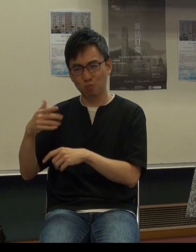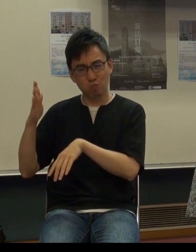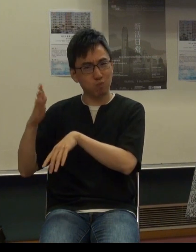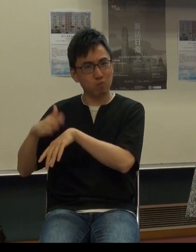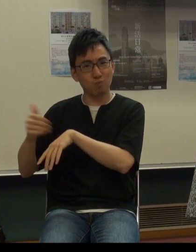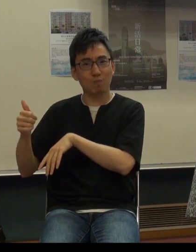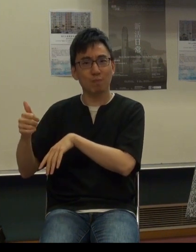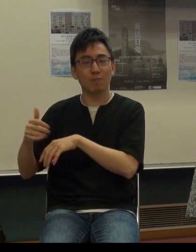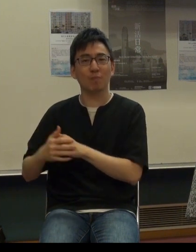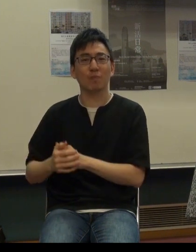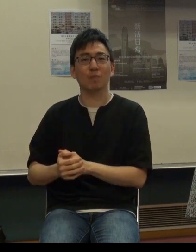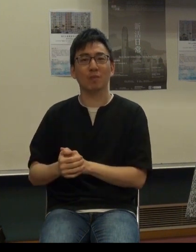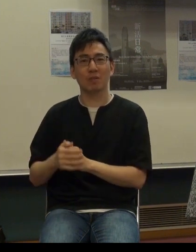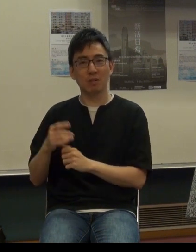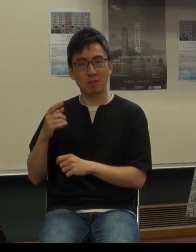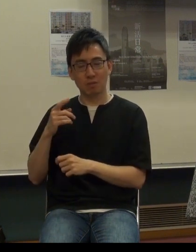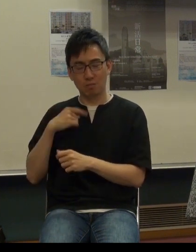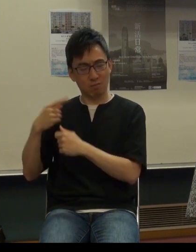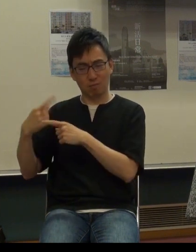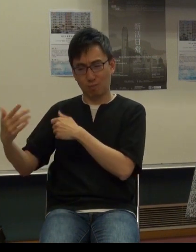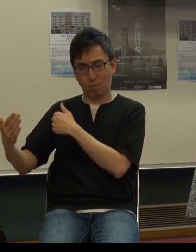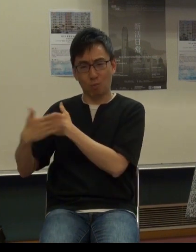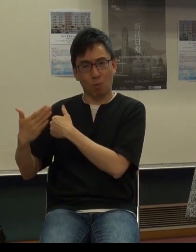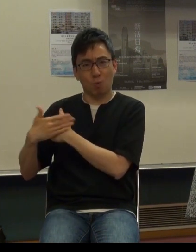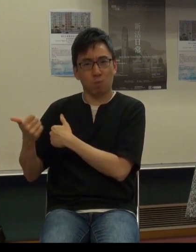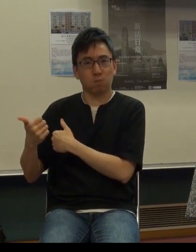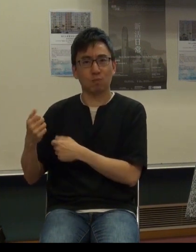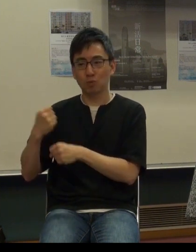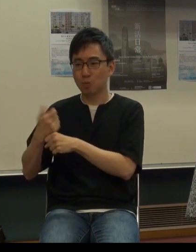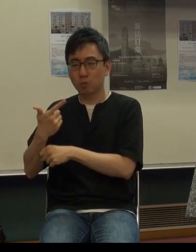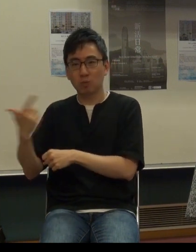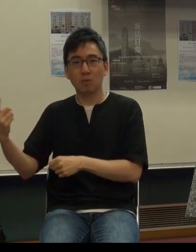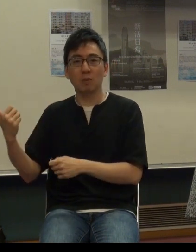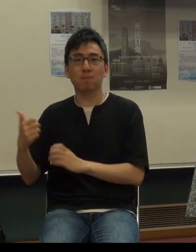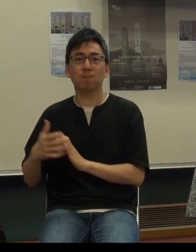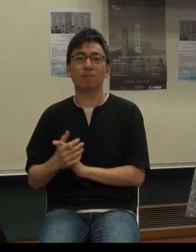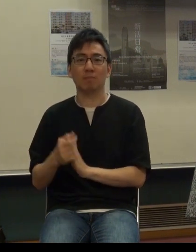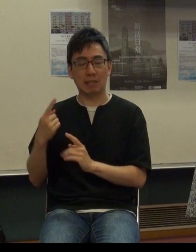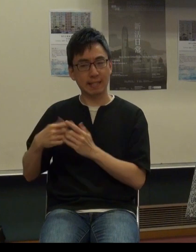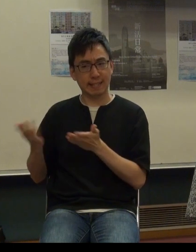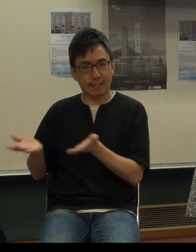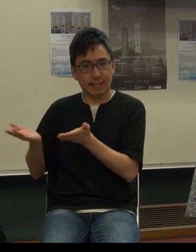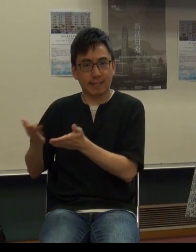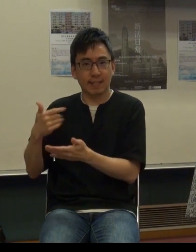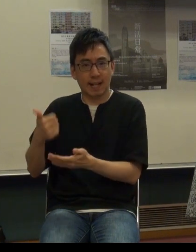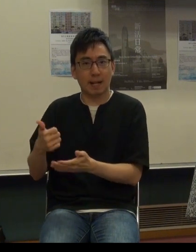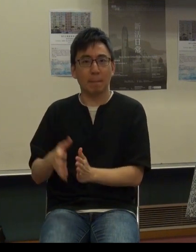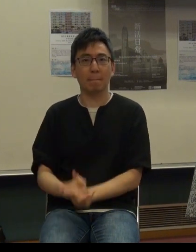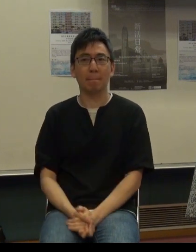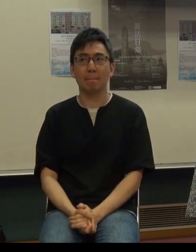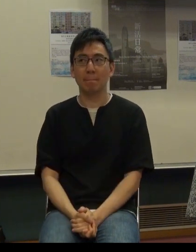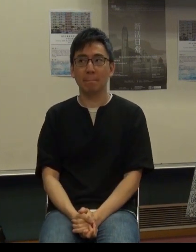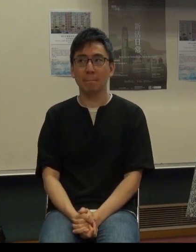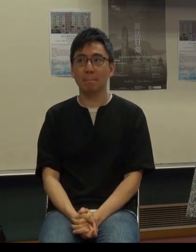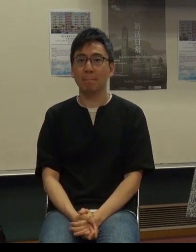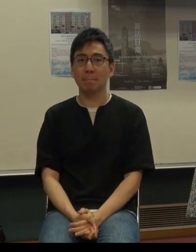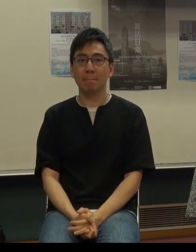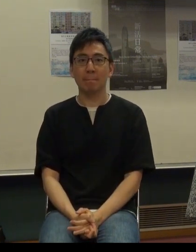好好有好大嘅幫助，同埋做咗好多嘢嚇。呢、這個係非常值得鼓勵嘅。